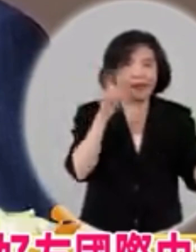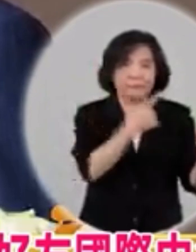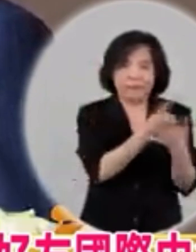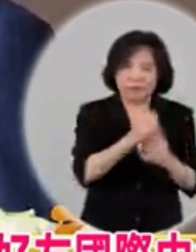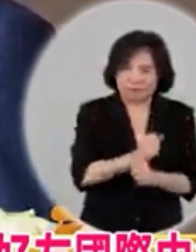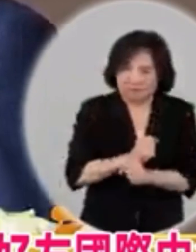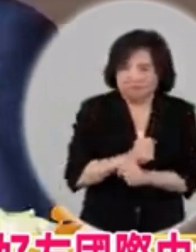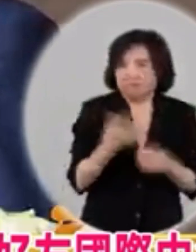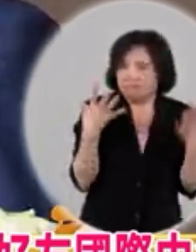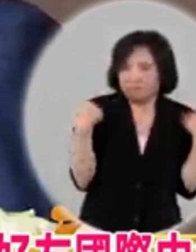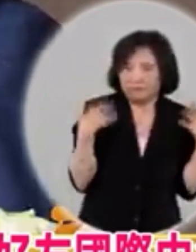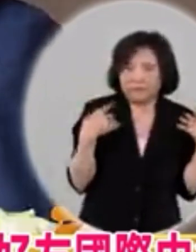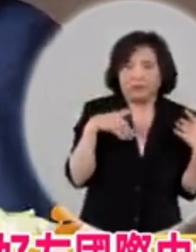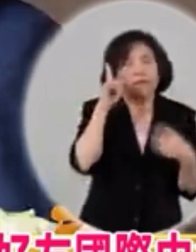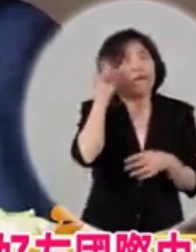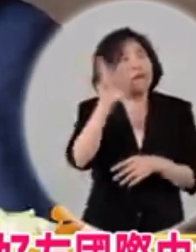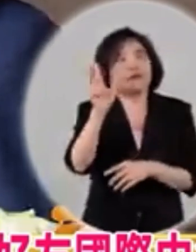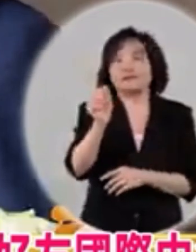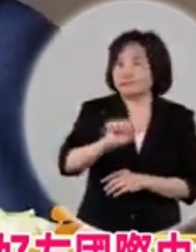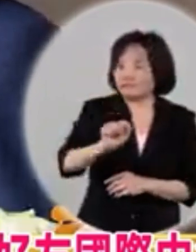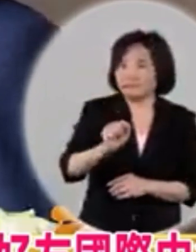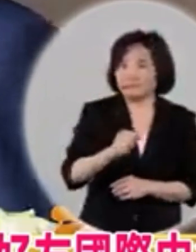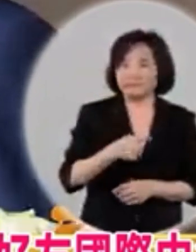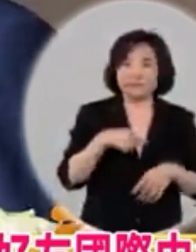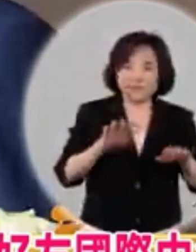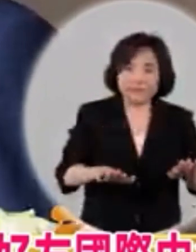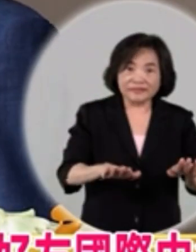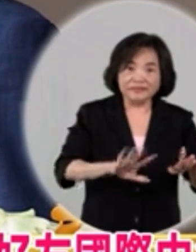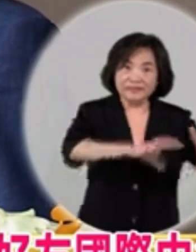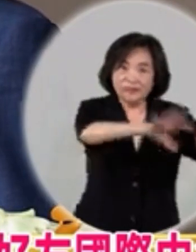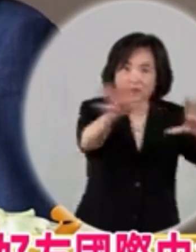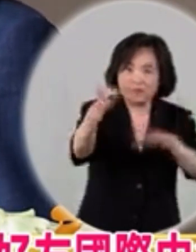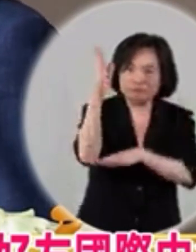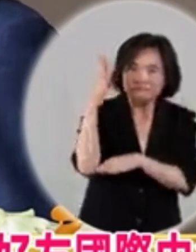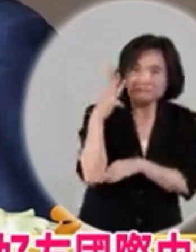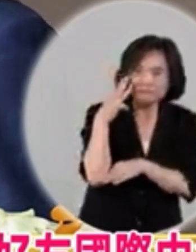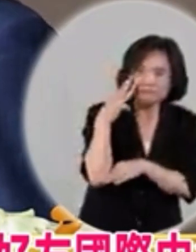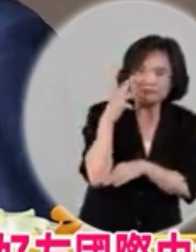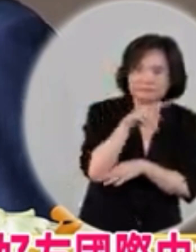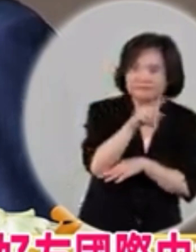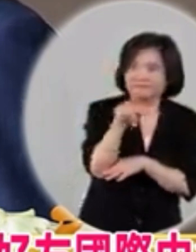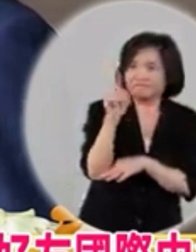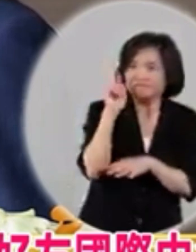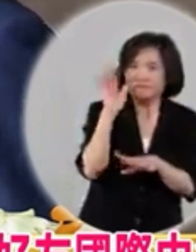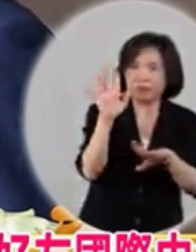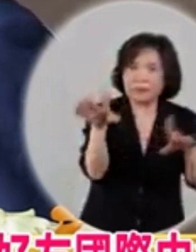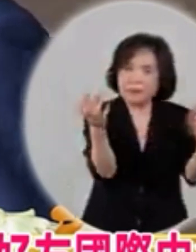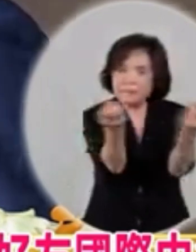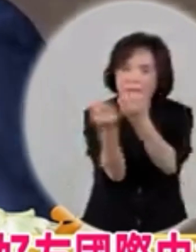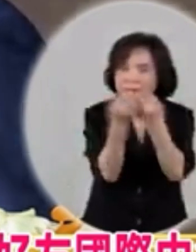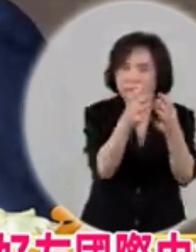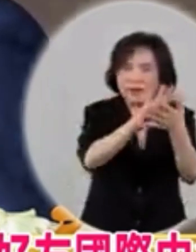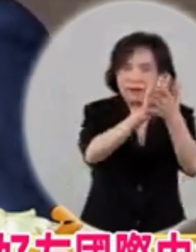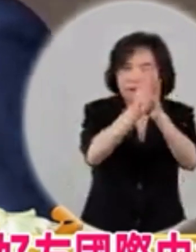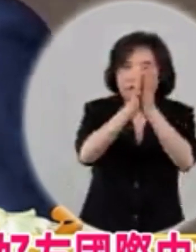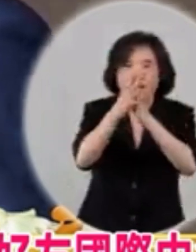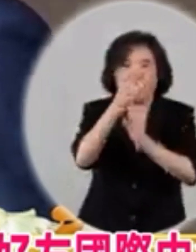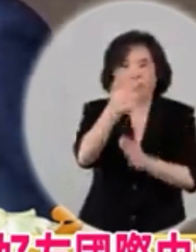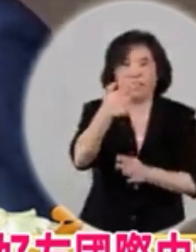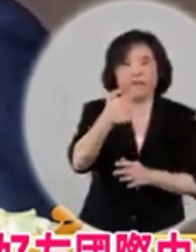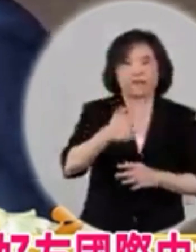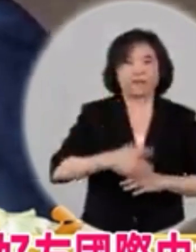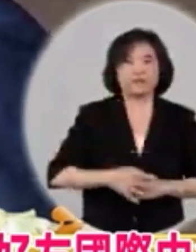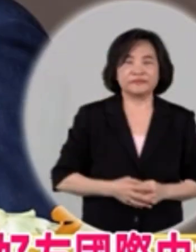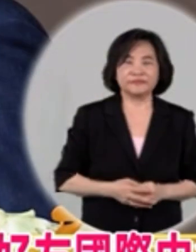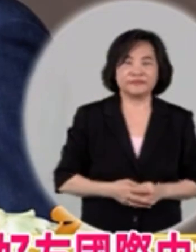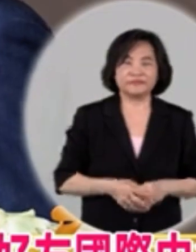钱。此时此刻的国际政治正发生剧烈的变化，威